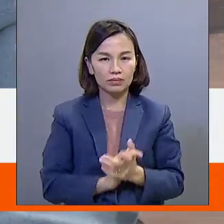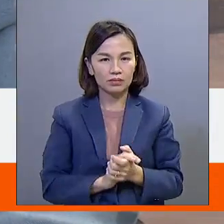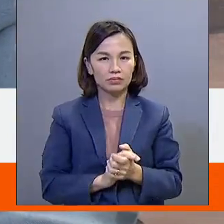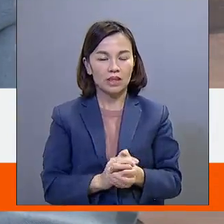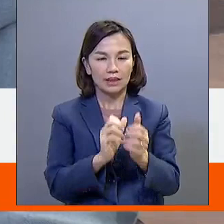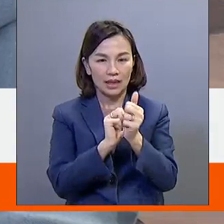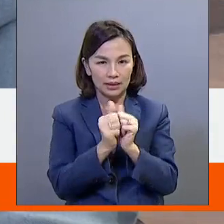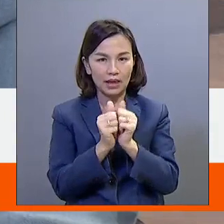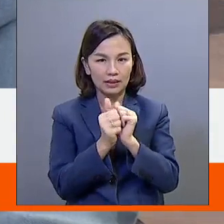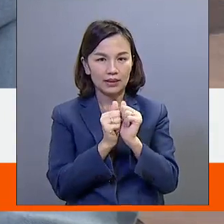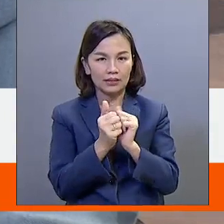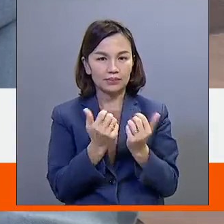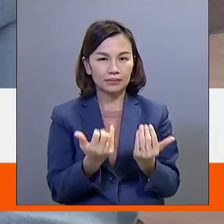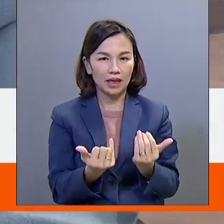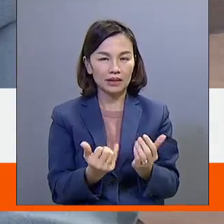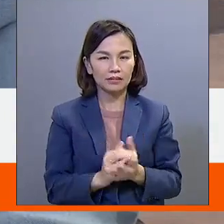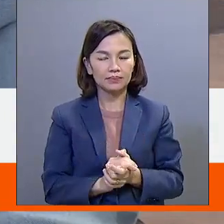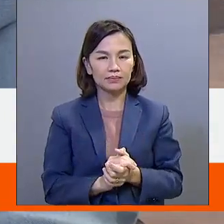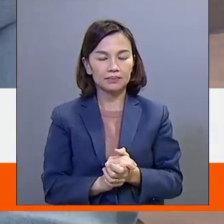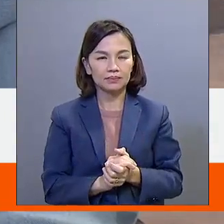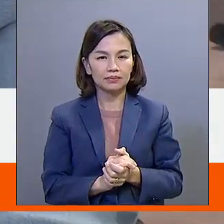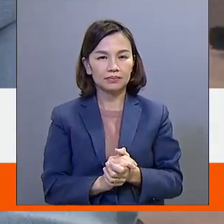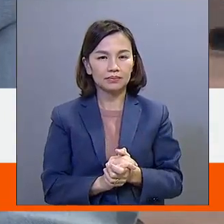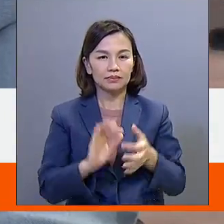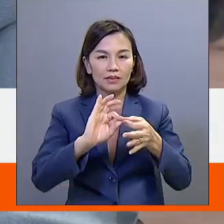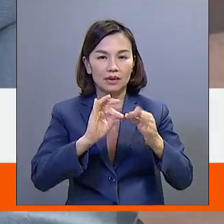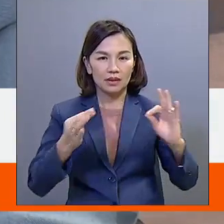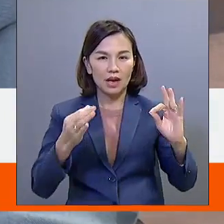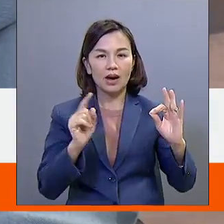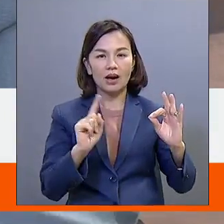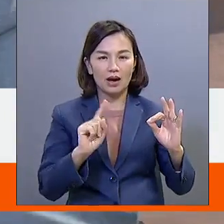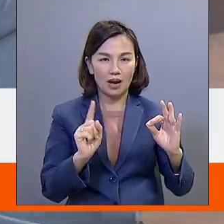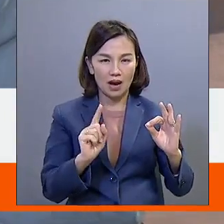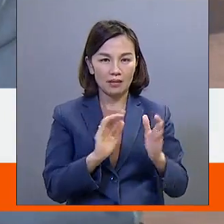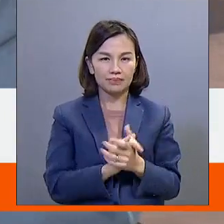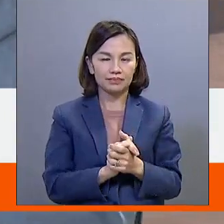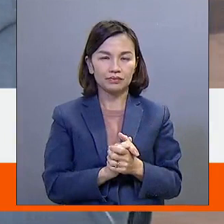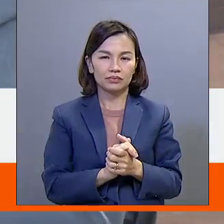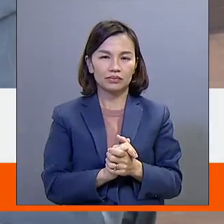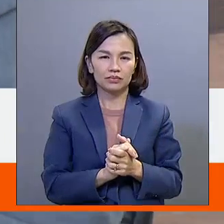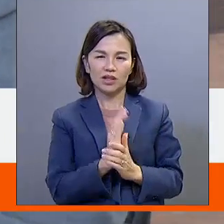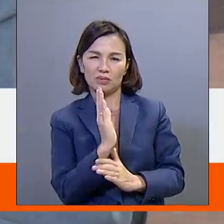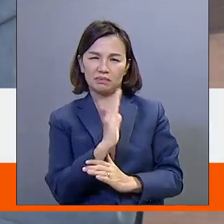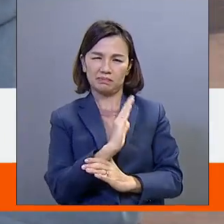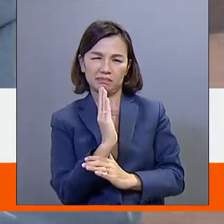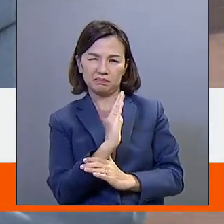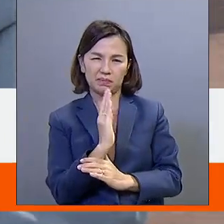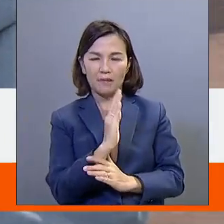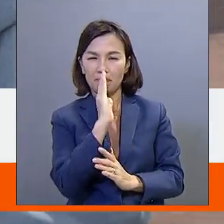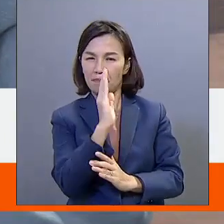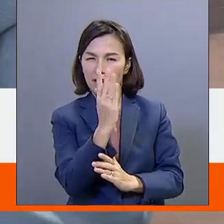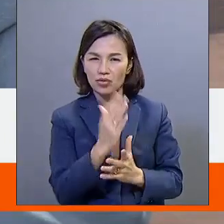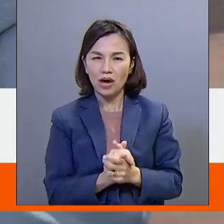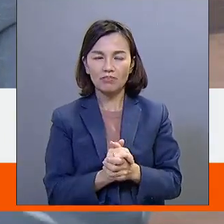แข่งขันครั้งนี้เนี่ยมันมีเรื่องของความโน้มเอียงของการใช้วิธีการ